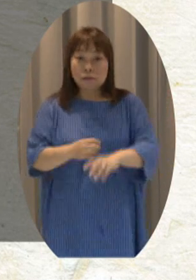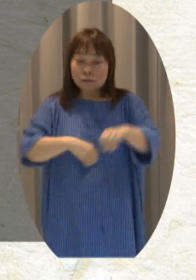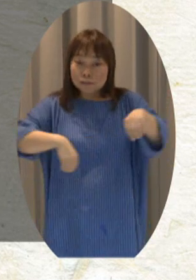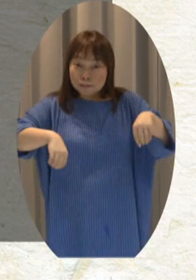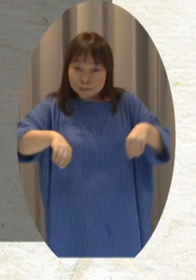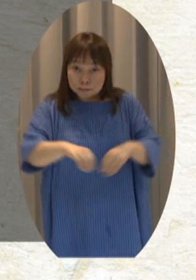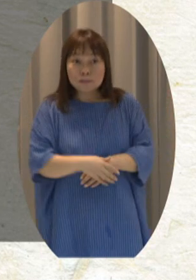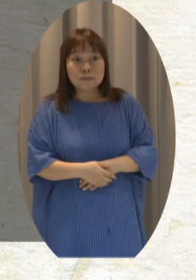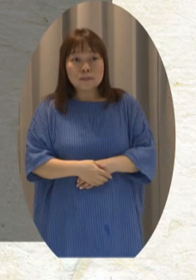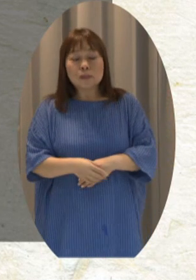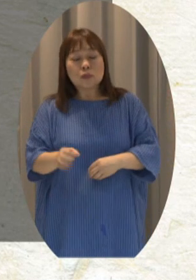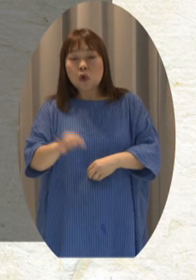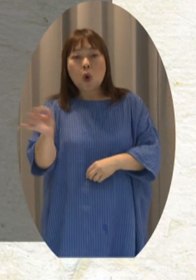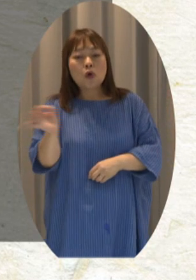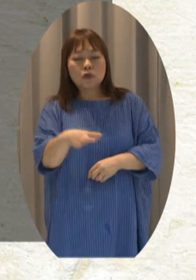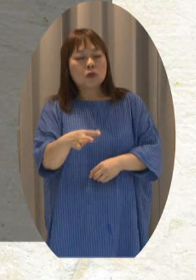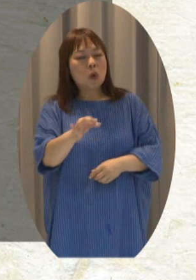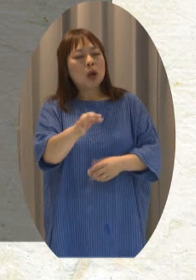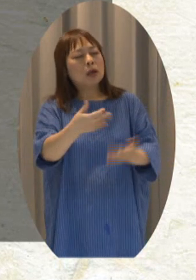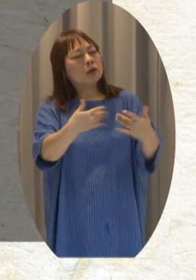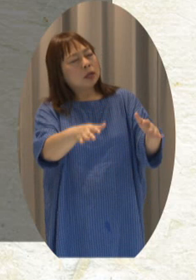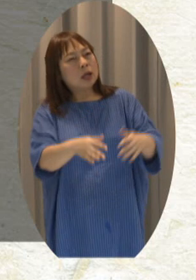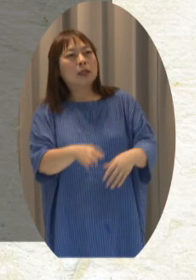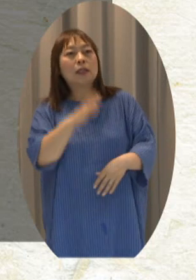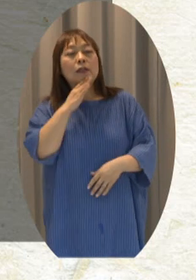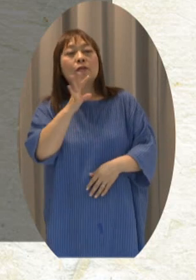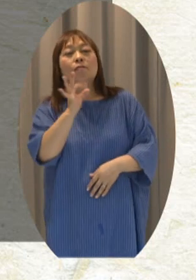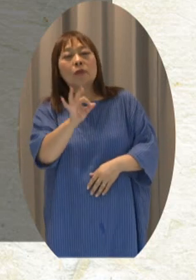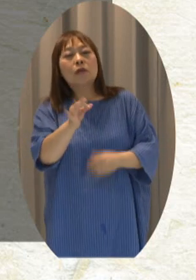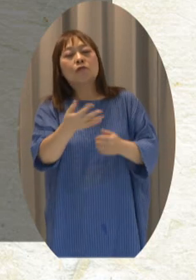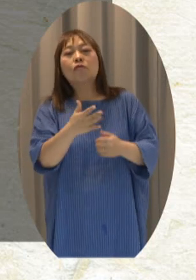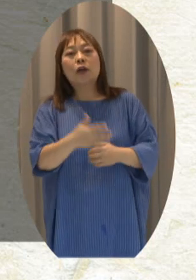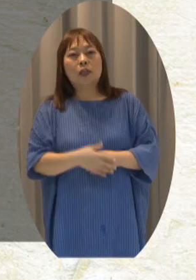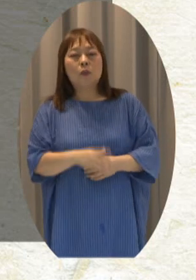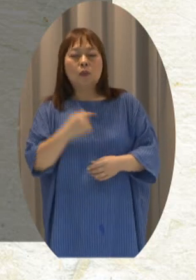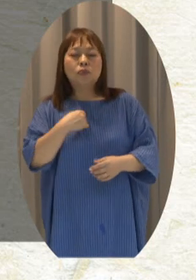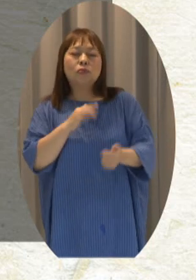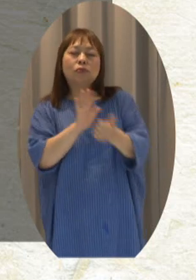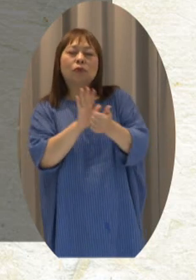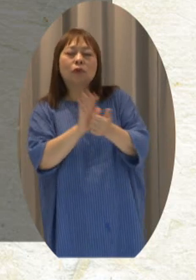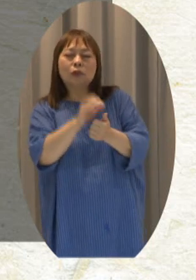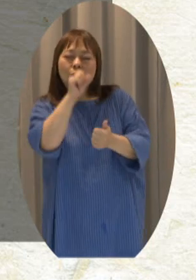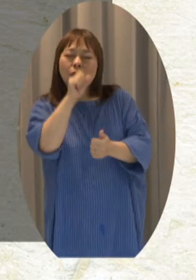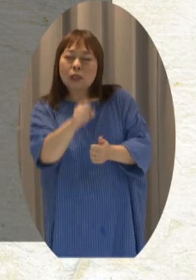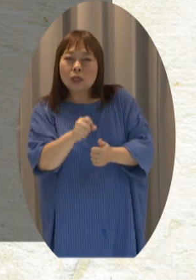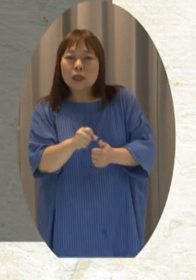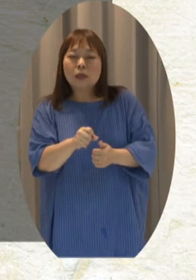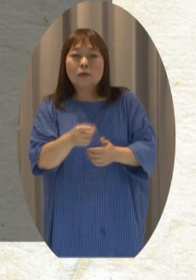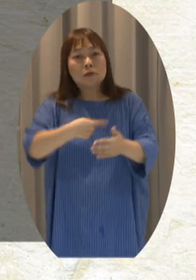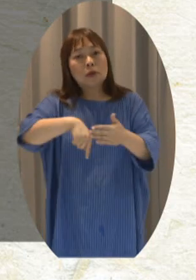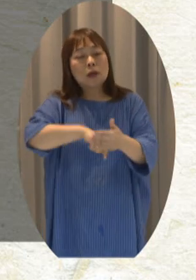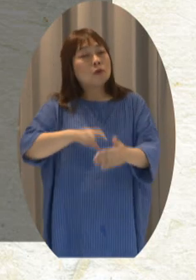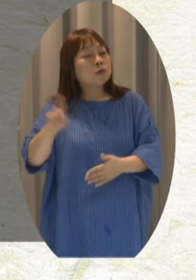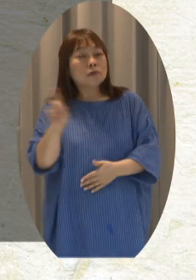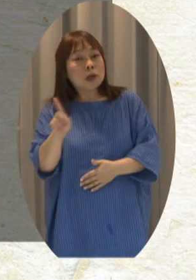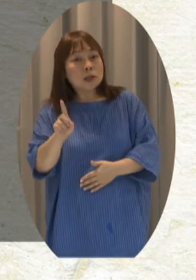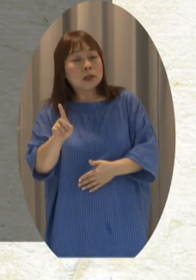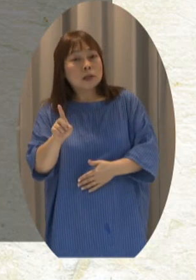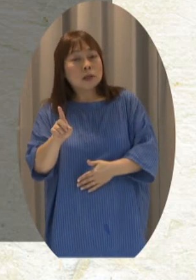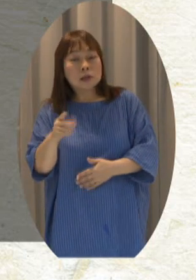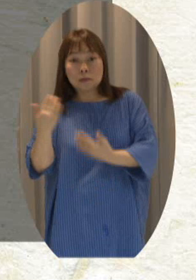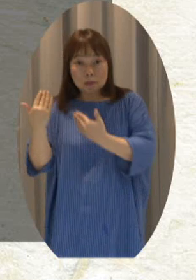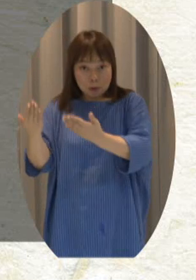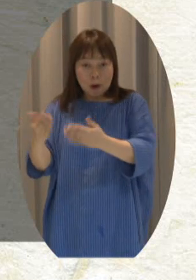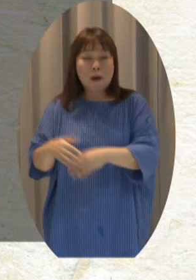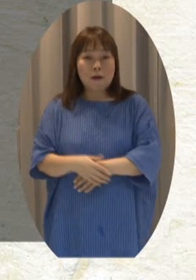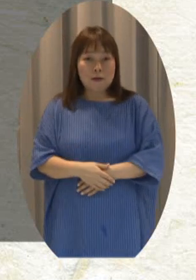また、無報酬、実費程度であっても手助けしてもよい事柄は何ですかという問いには